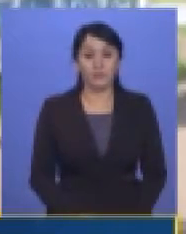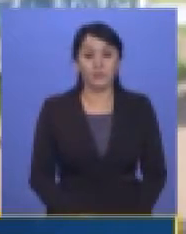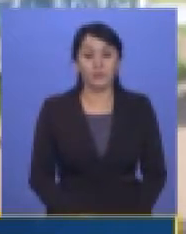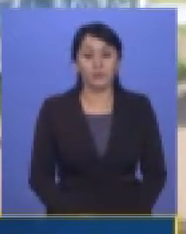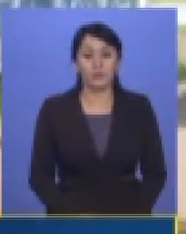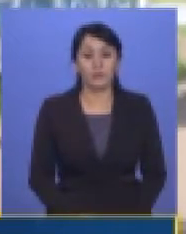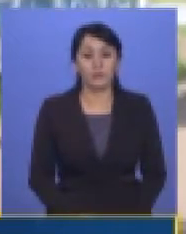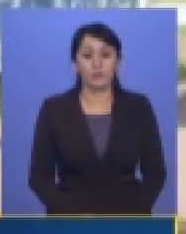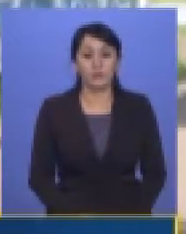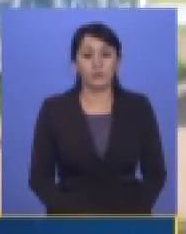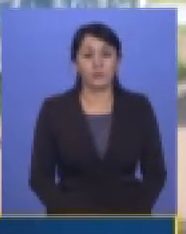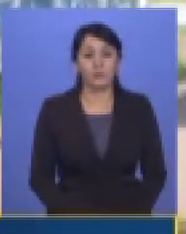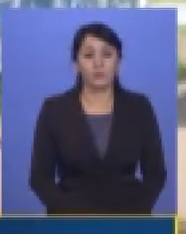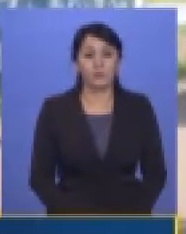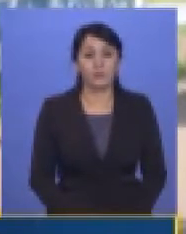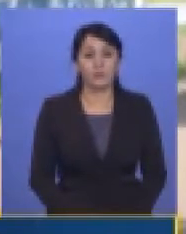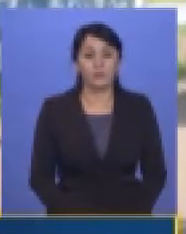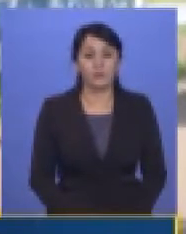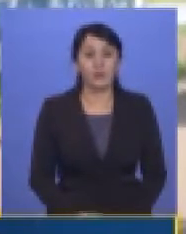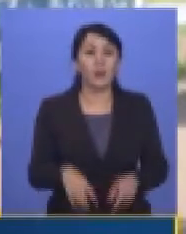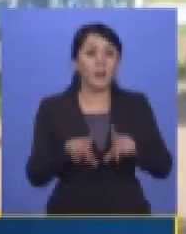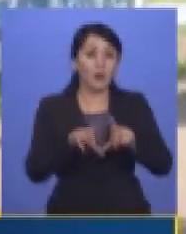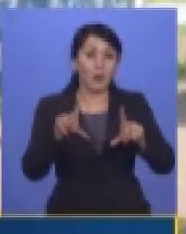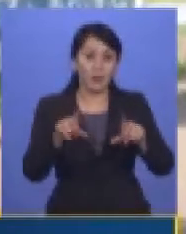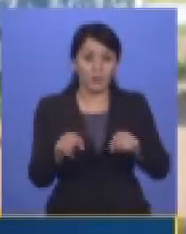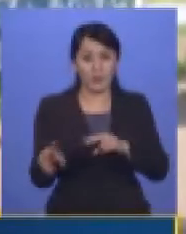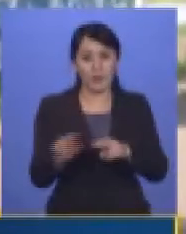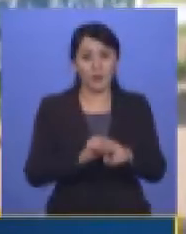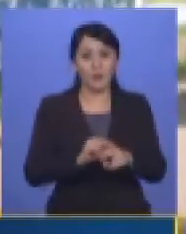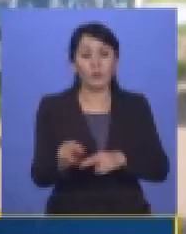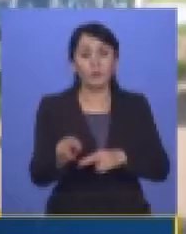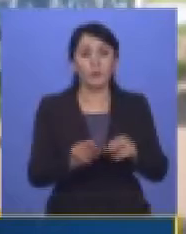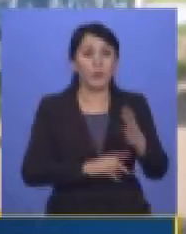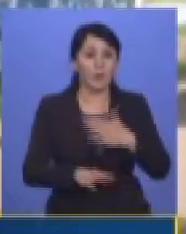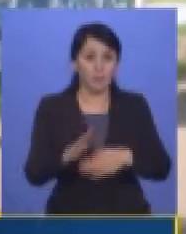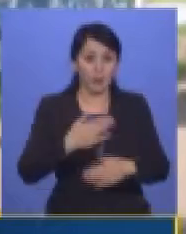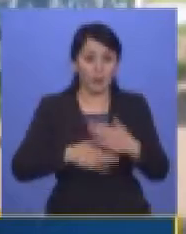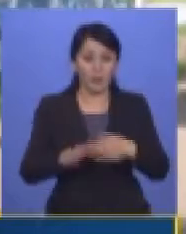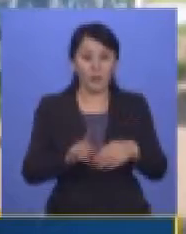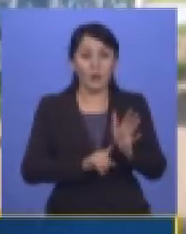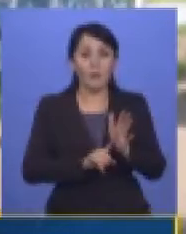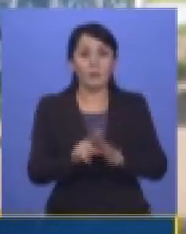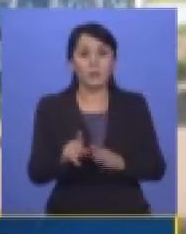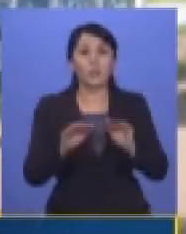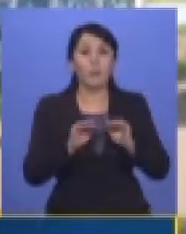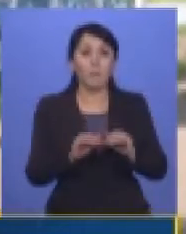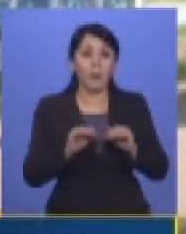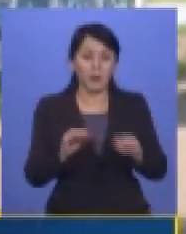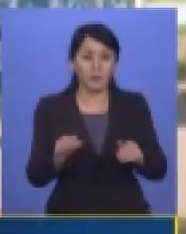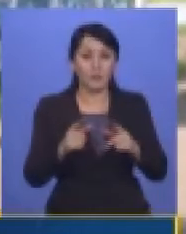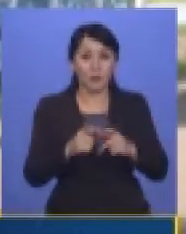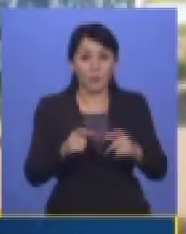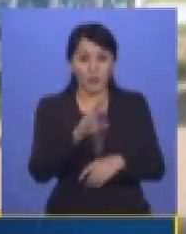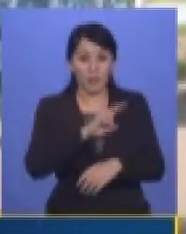что сейчас вот такие преобразования в нашем центре. Ғимаратымызды жөндеу жұмыстары басталғанына қуаныштымыз. Балалар да, қызметкерлер де риза. Әрине,